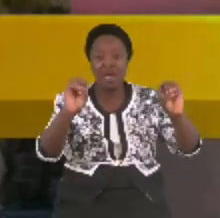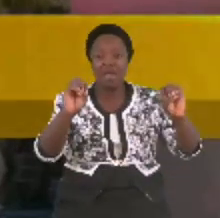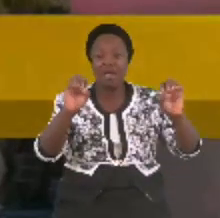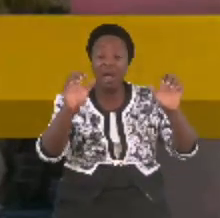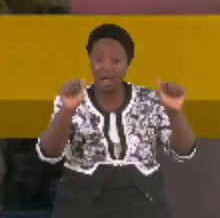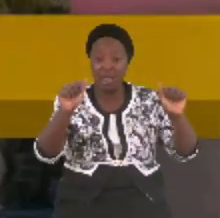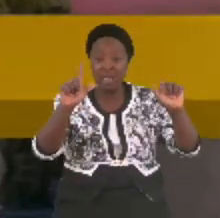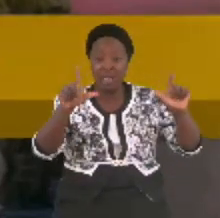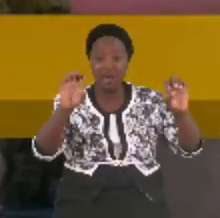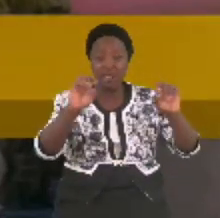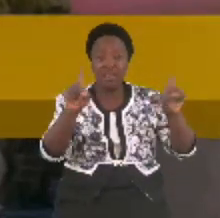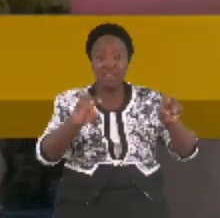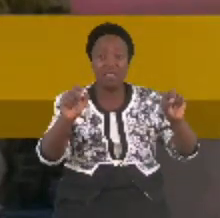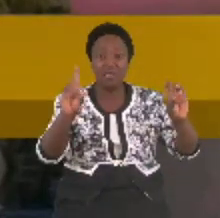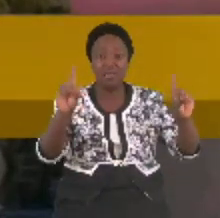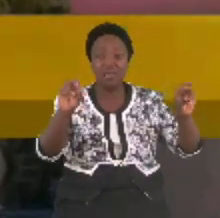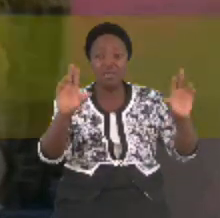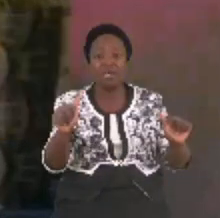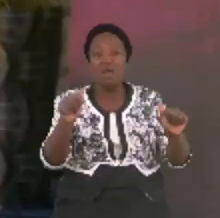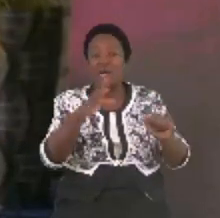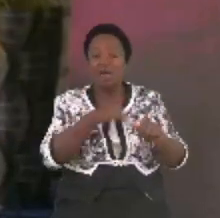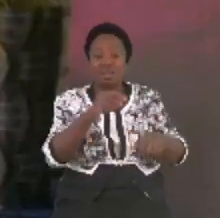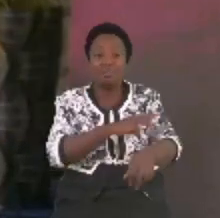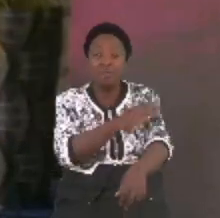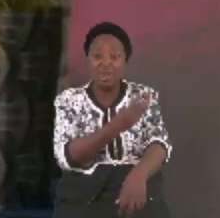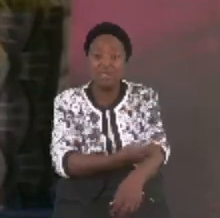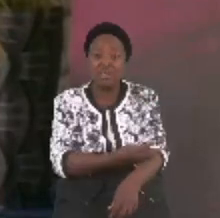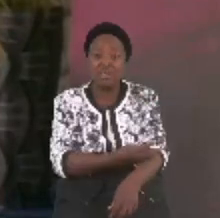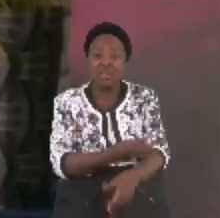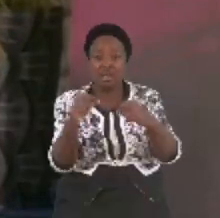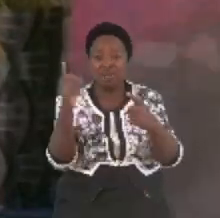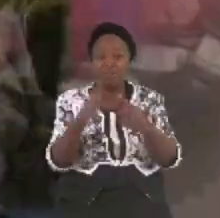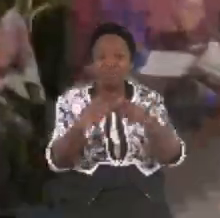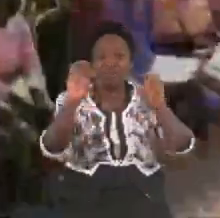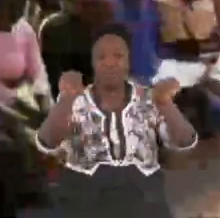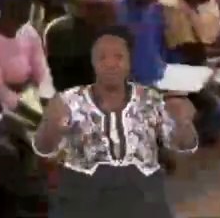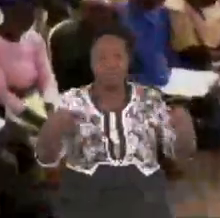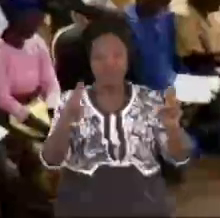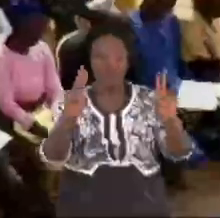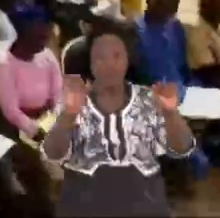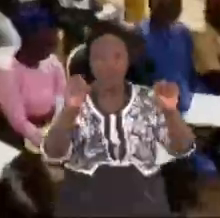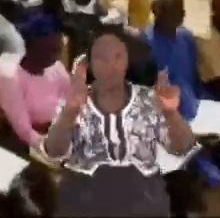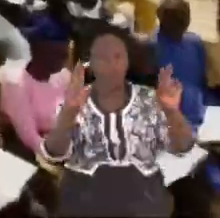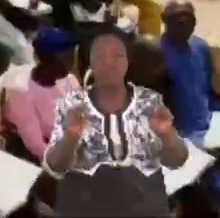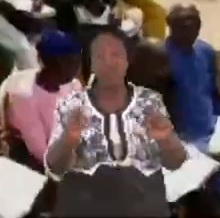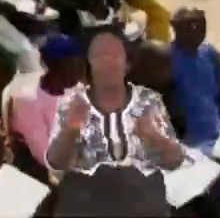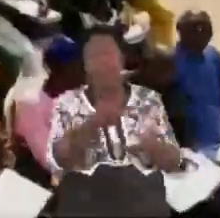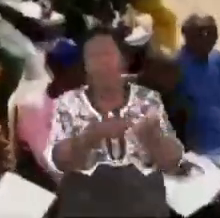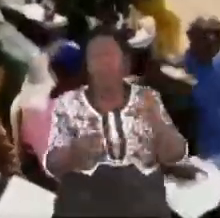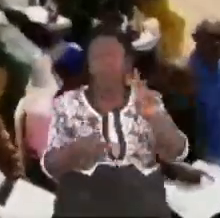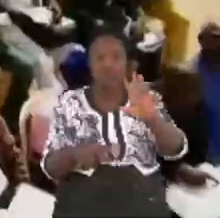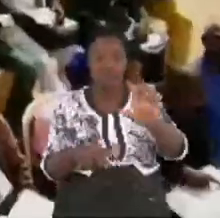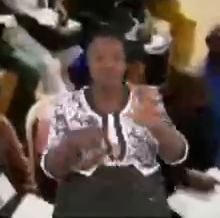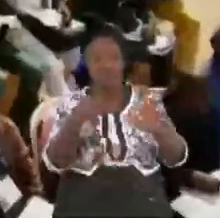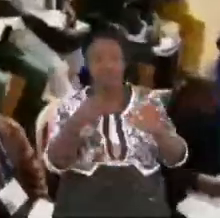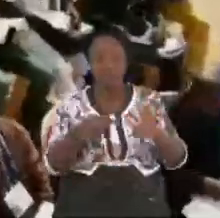versé dans les Écritures, vint à Éphèse. Verset 25, il était instruit cet homme